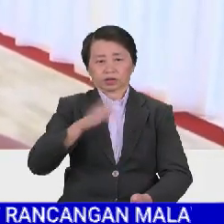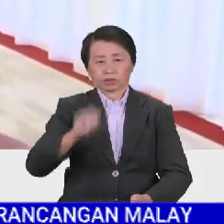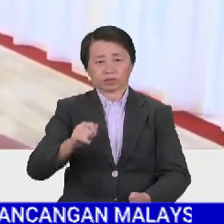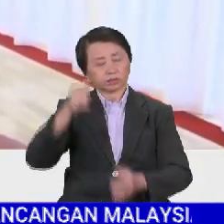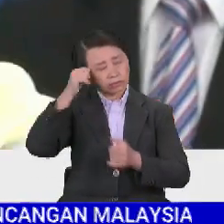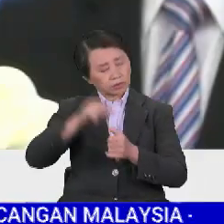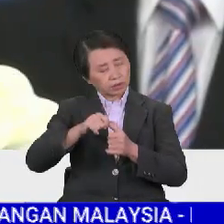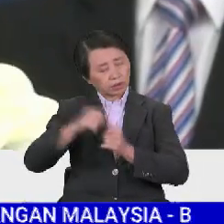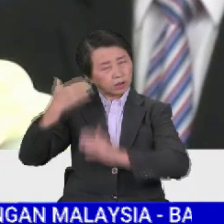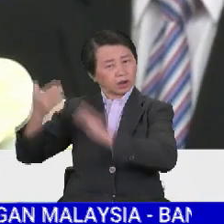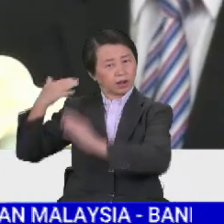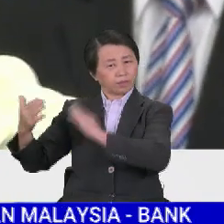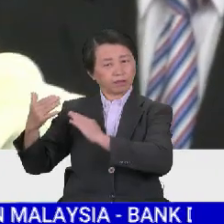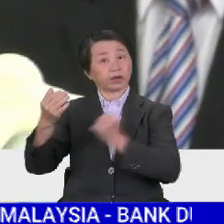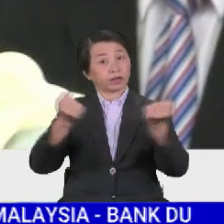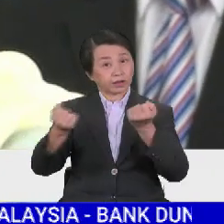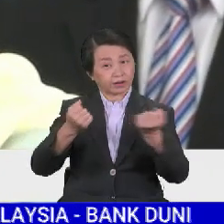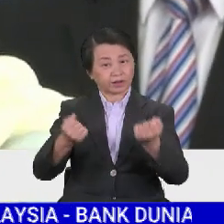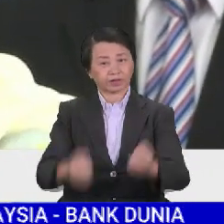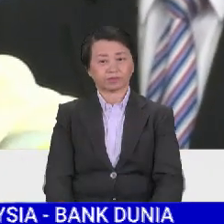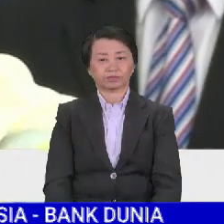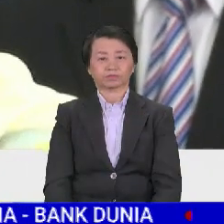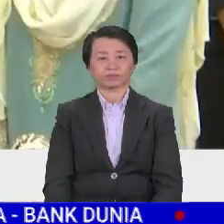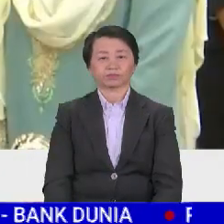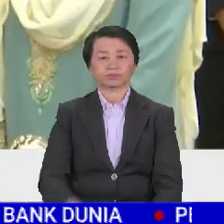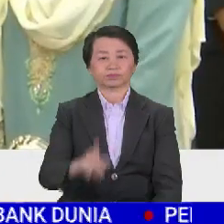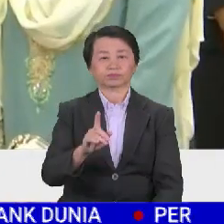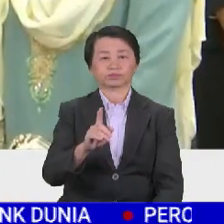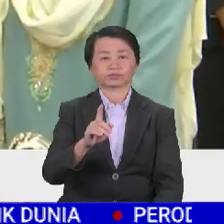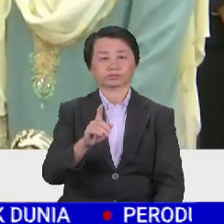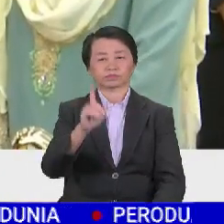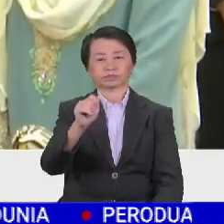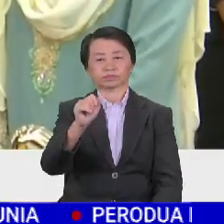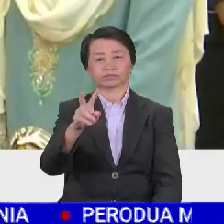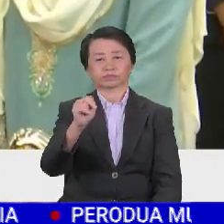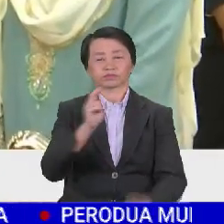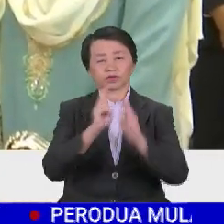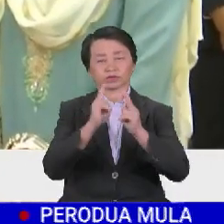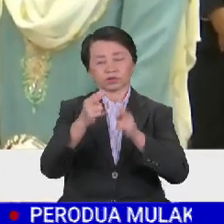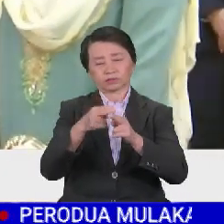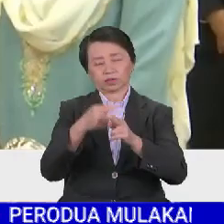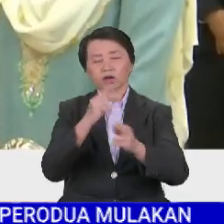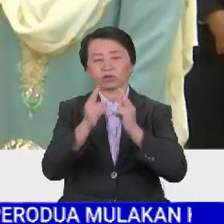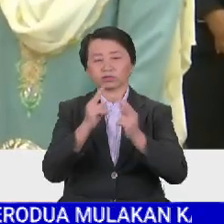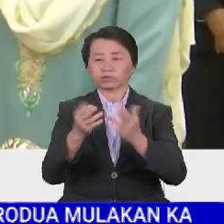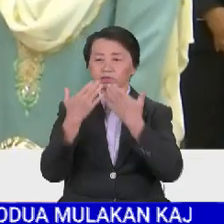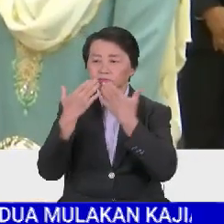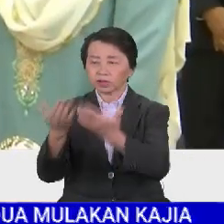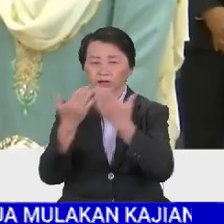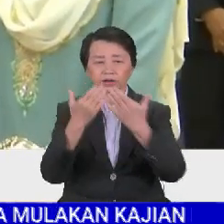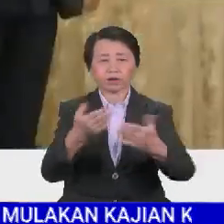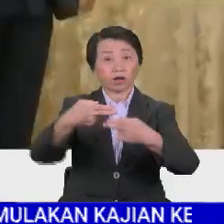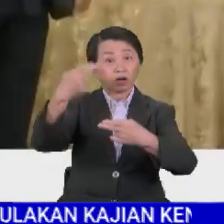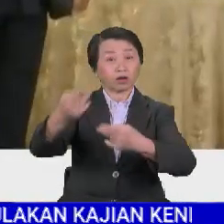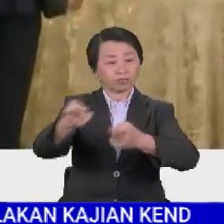mengimbau kenangan lama lah. Sementara itu, Tun Dr. Johar dalam ucapan ringkasnya merakamkan penghargaan terima